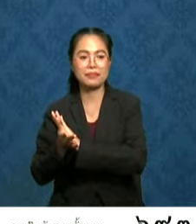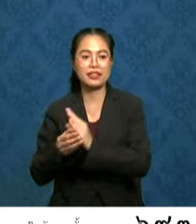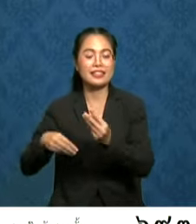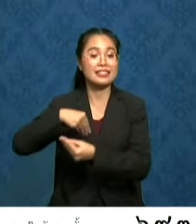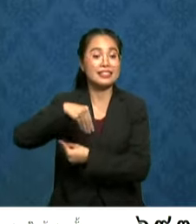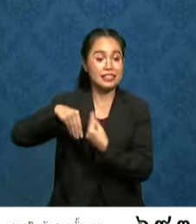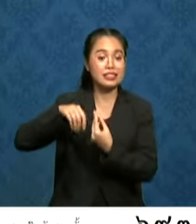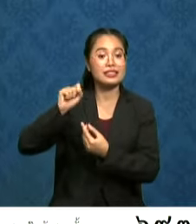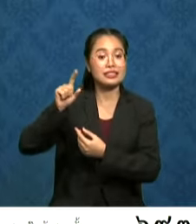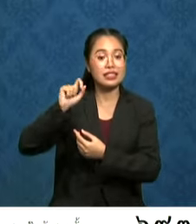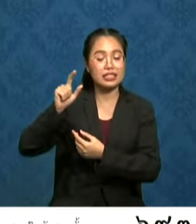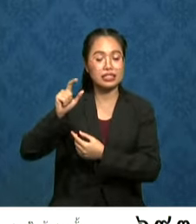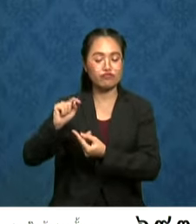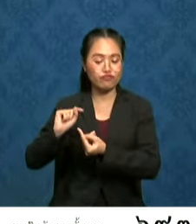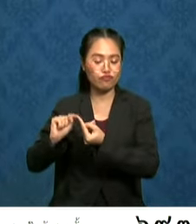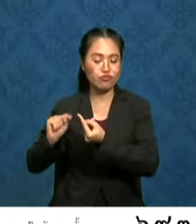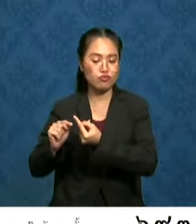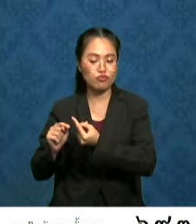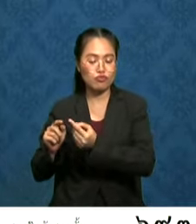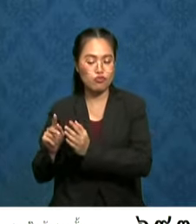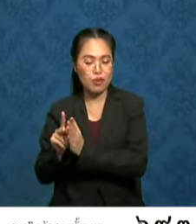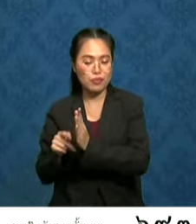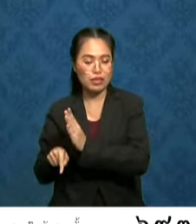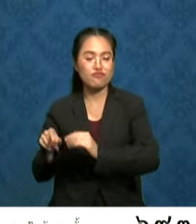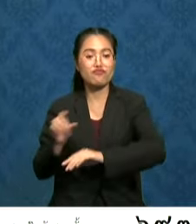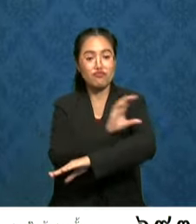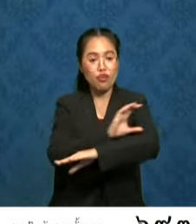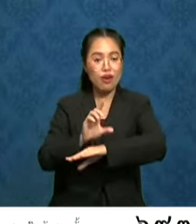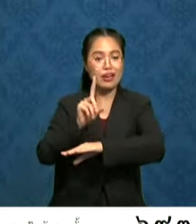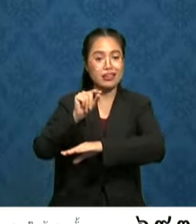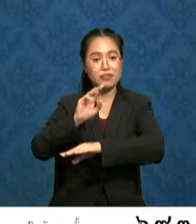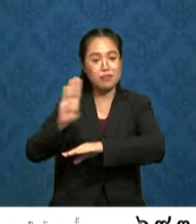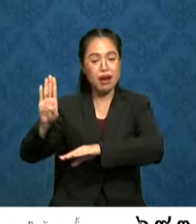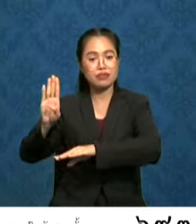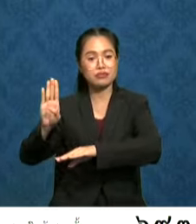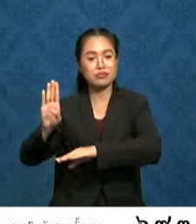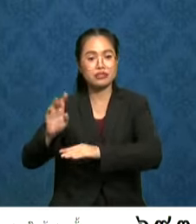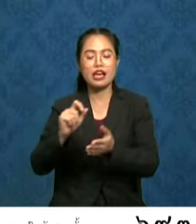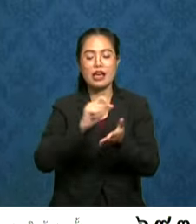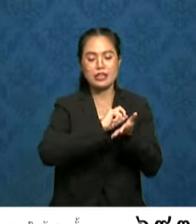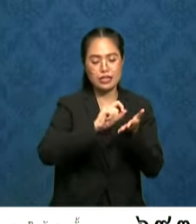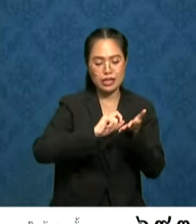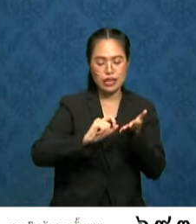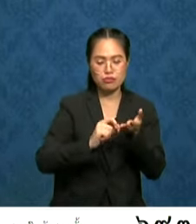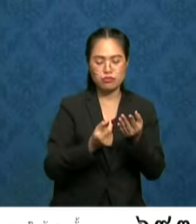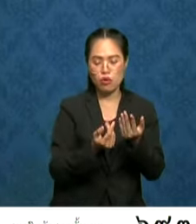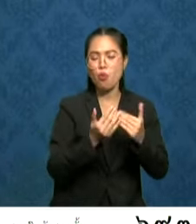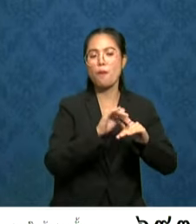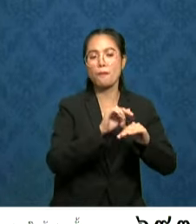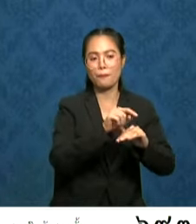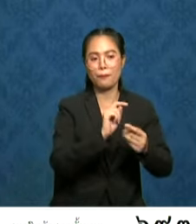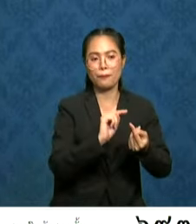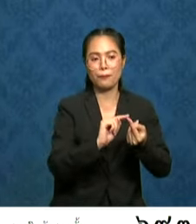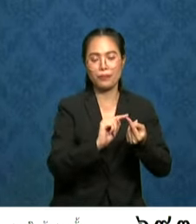ใต้ิคพกนี่ก็ตรงมานะคะรถไฟฟ้า 20บาทตลอดสายก็ก็มาแต่จะเขียนว่าค่าโดยสารร่วมนะคะเอ่อ